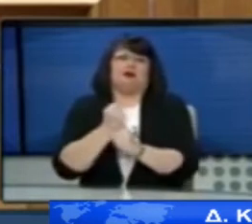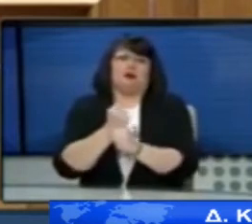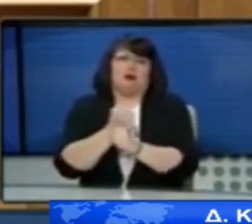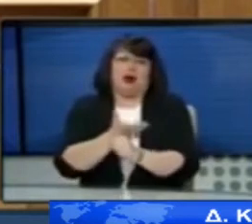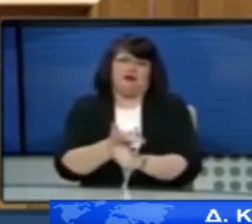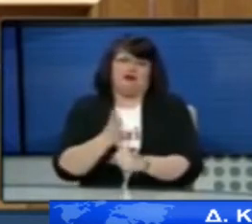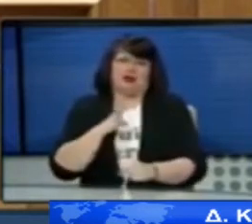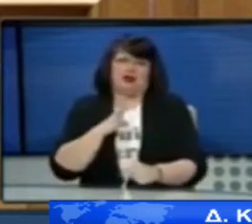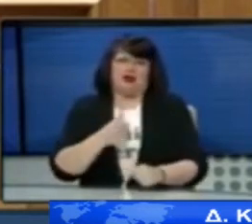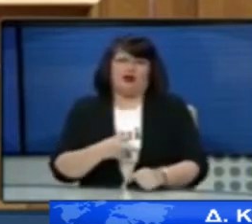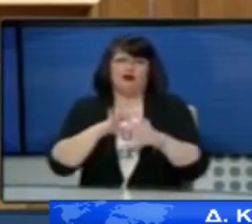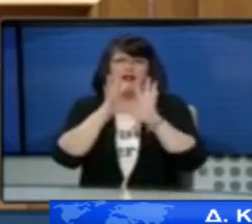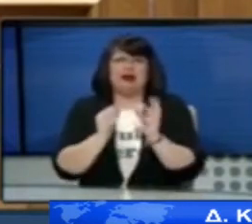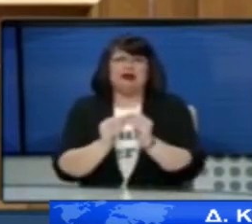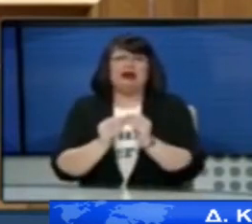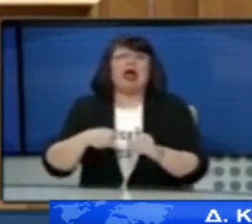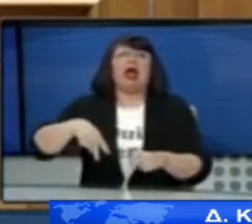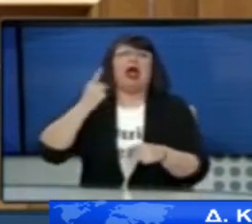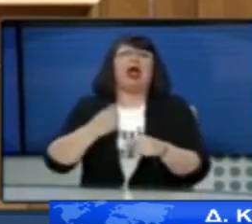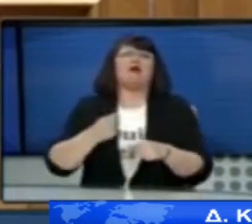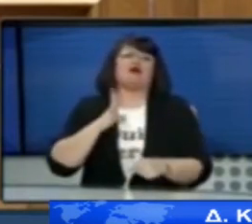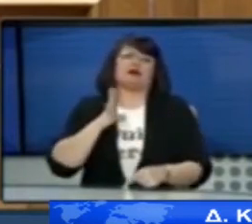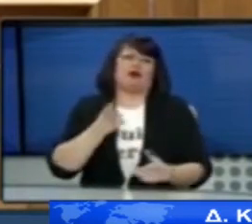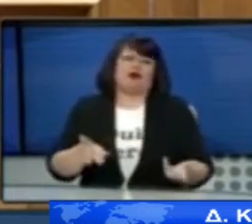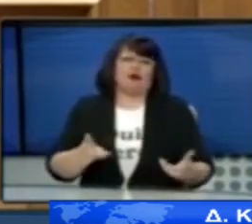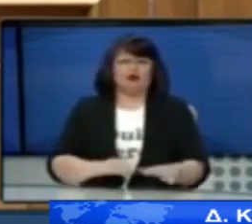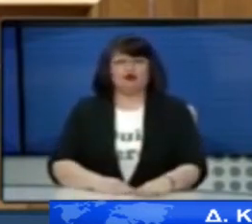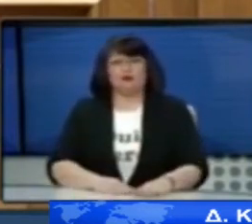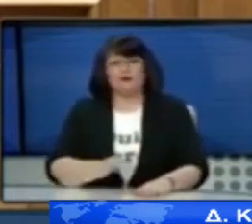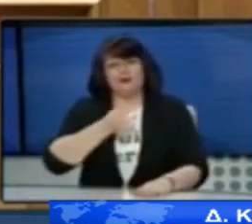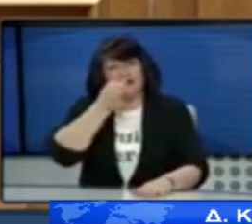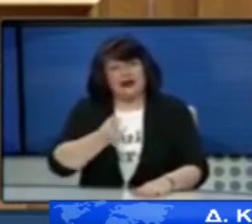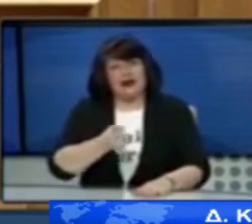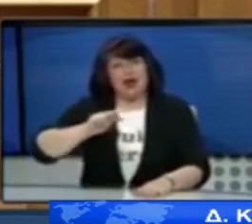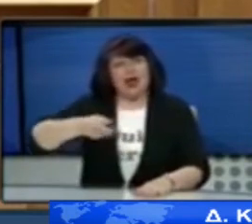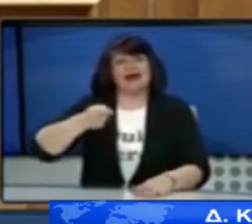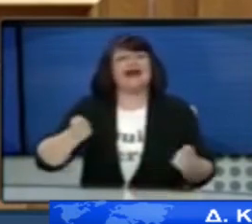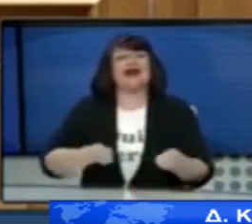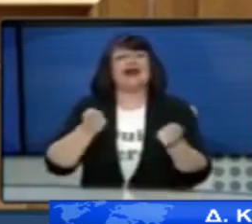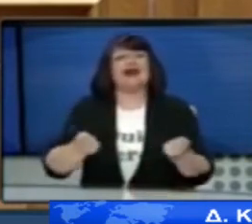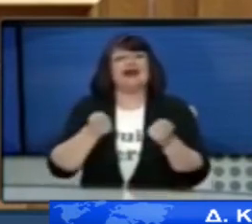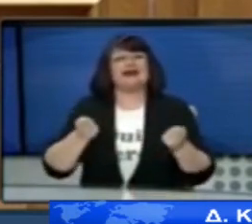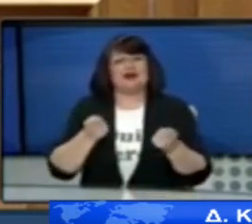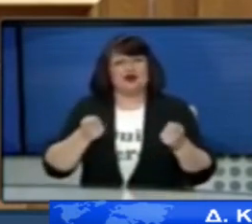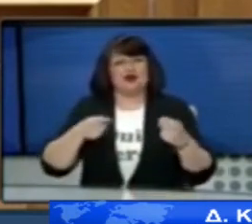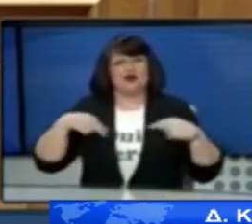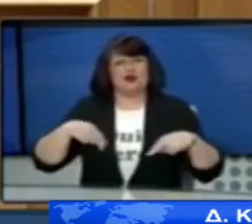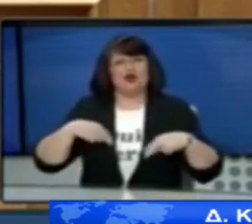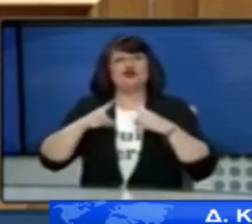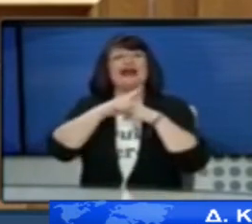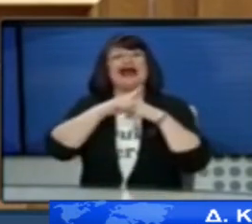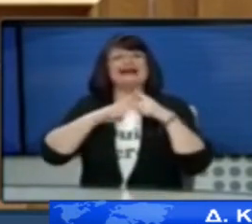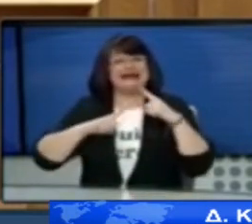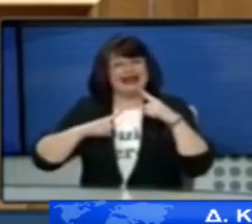εργαζομένων, ευρύτερα των λαϊκών στρωμάτων. Αναφέρομαι και στο αντεργατικό έκτρωμα του Χατζηδάκη και